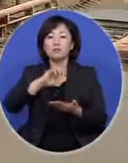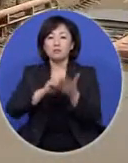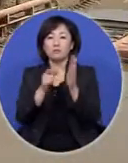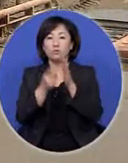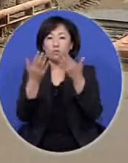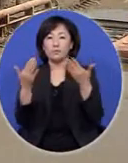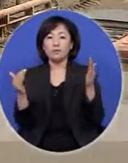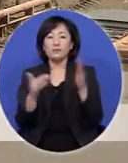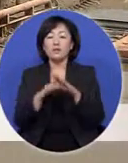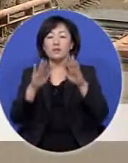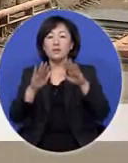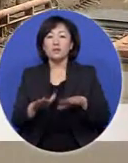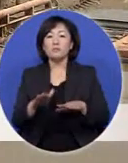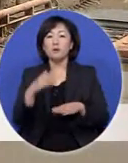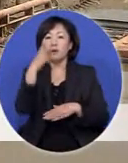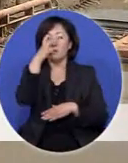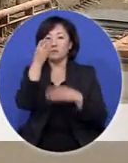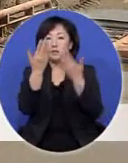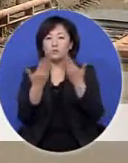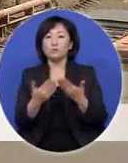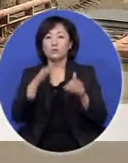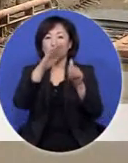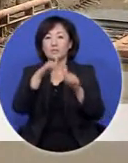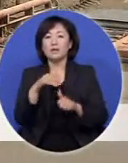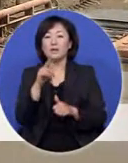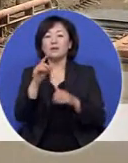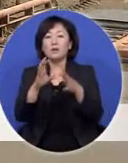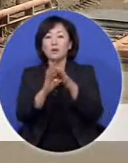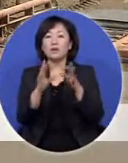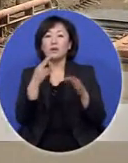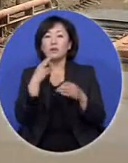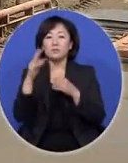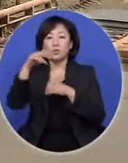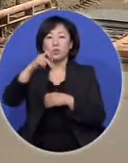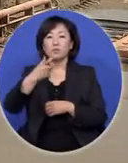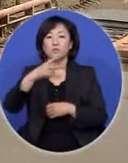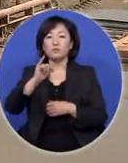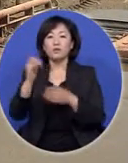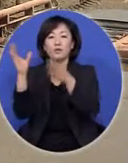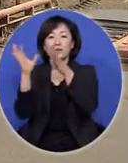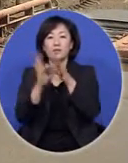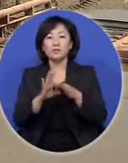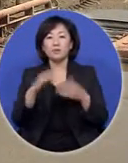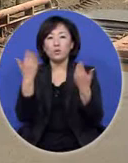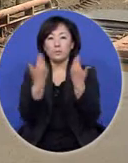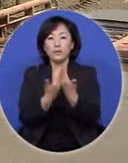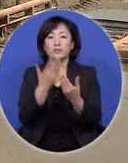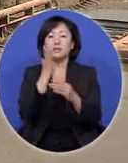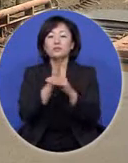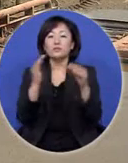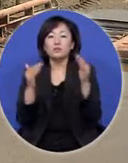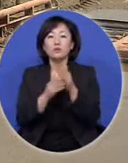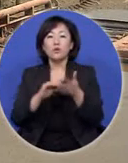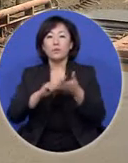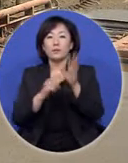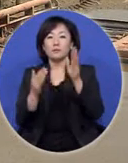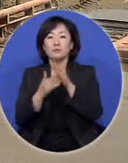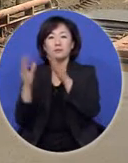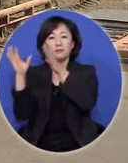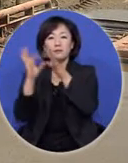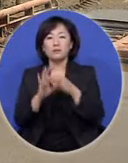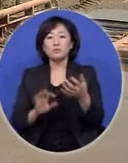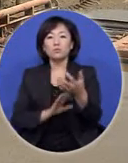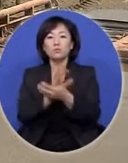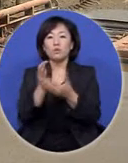윤종호 북구청장이 이번 검찰 소환 조사와는 관계없이 코스트코에 대해 계속 제재하겠다고 밝히면서 앞으로도 논란은 가라앉지